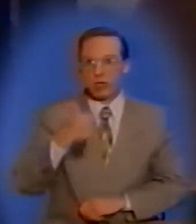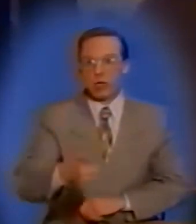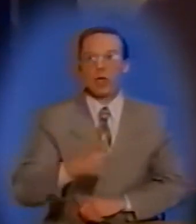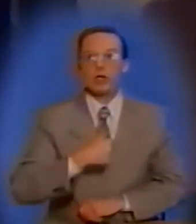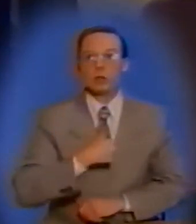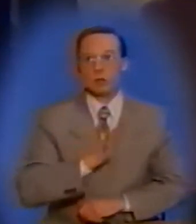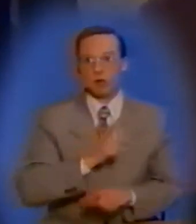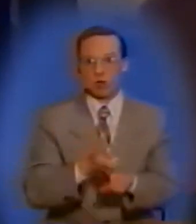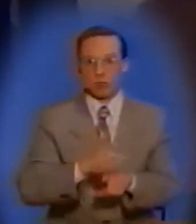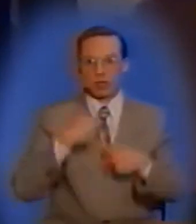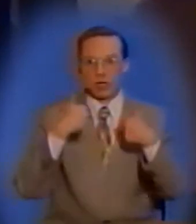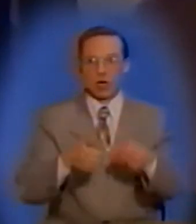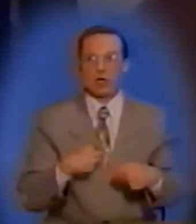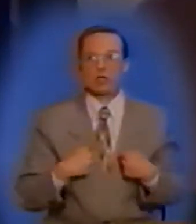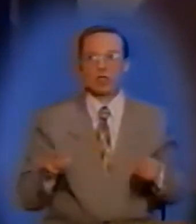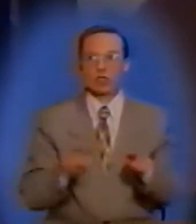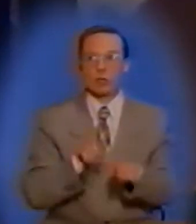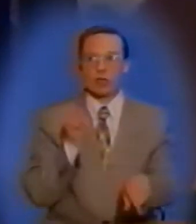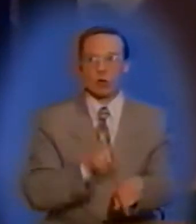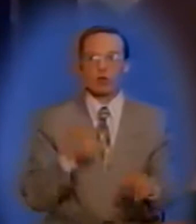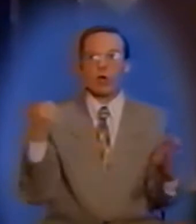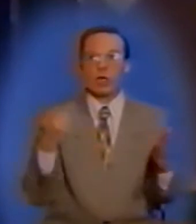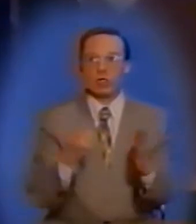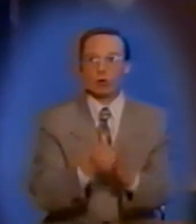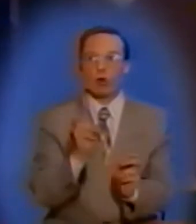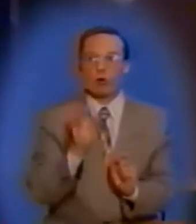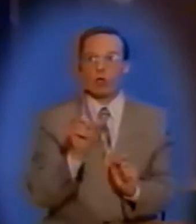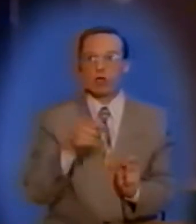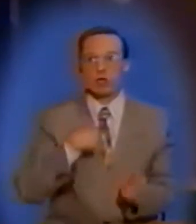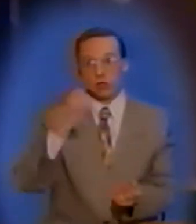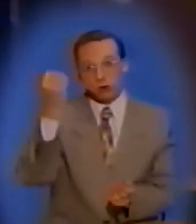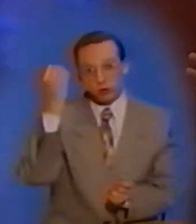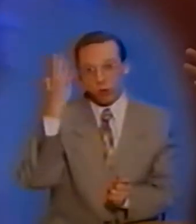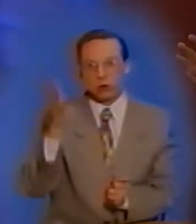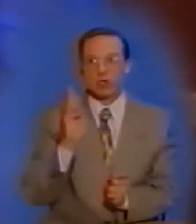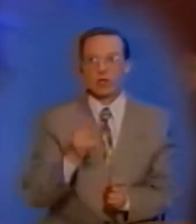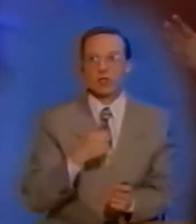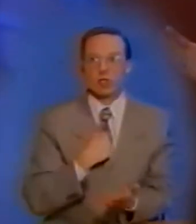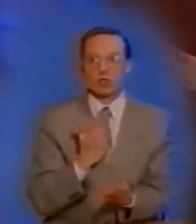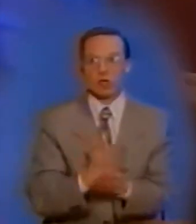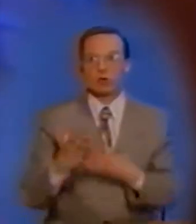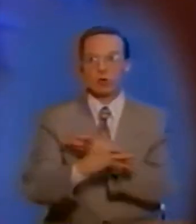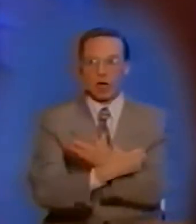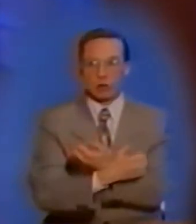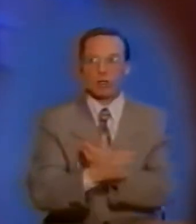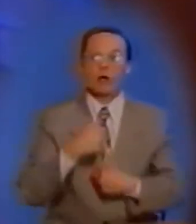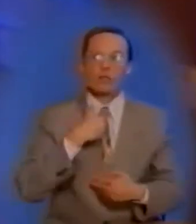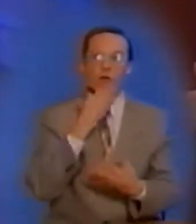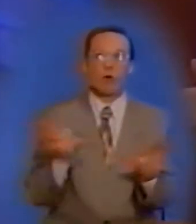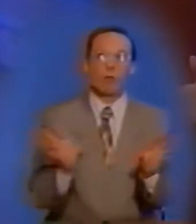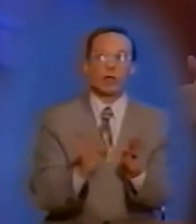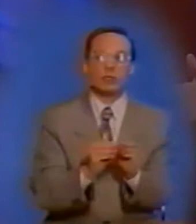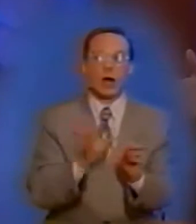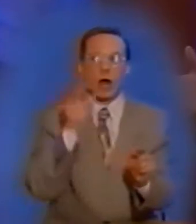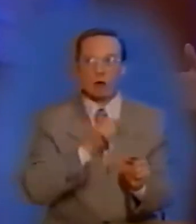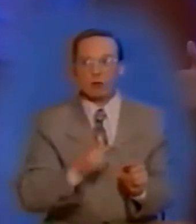tada labai gerai, kad aš taip jaučiaus. Bet iki to, kol aš pradėjau suvokti, kad aš esu gėjus. Tačiau savo, tarkim, bendramžių,